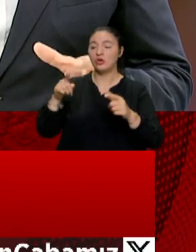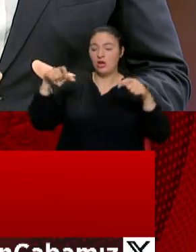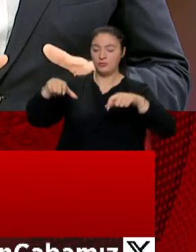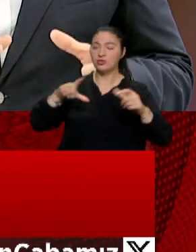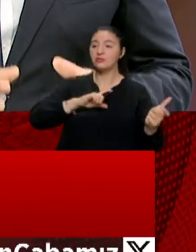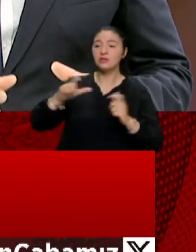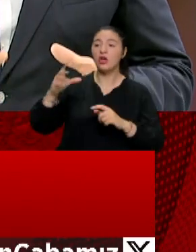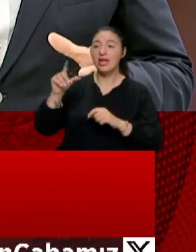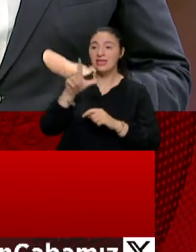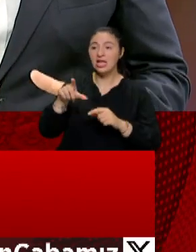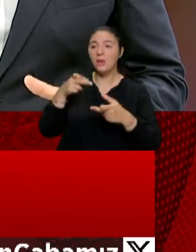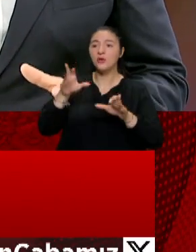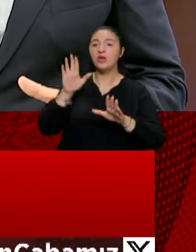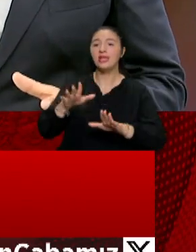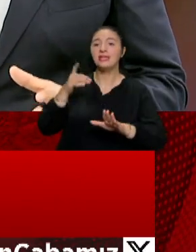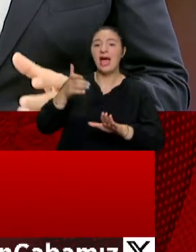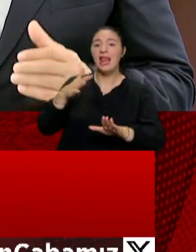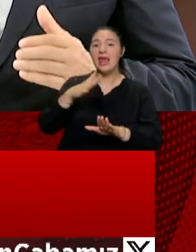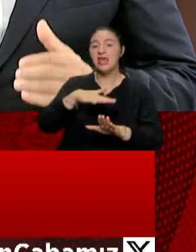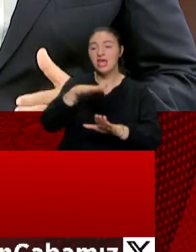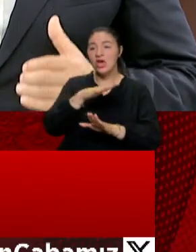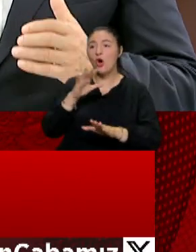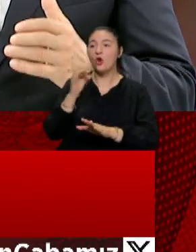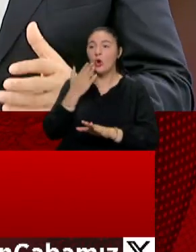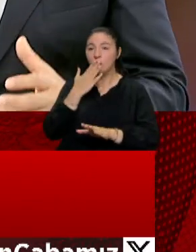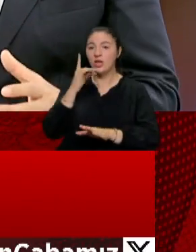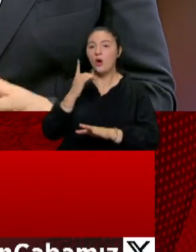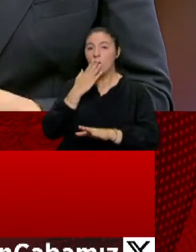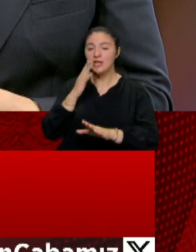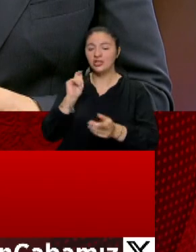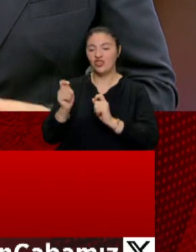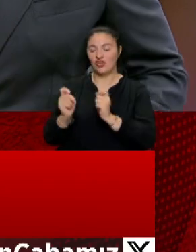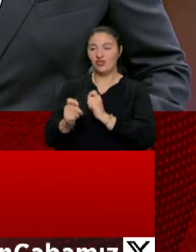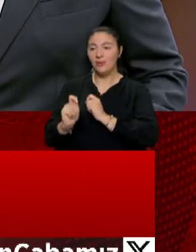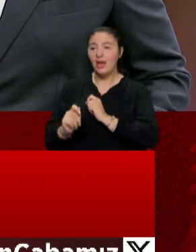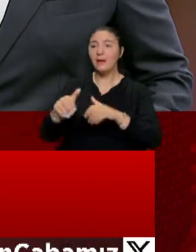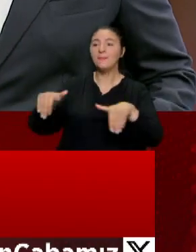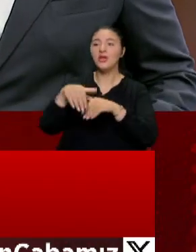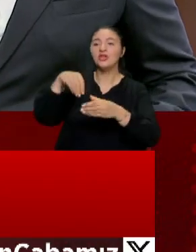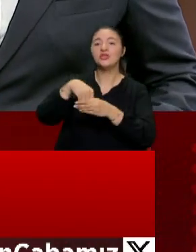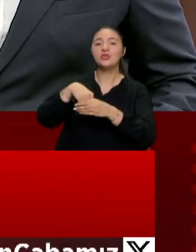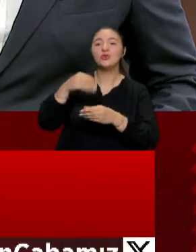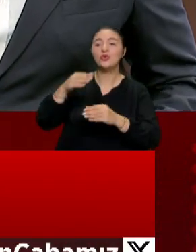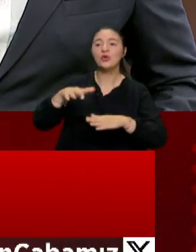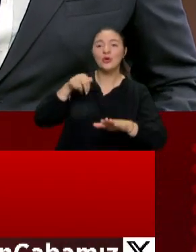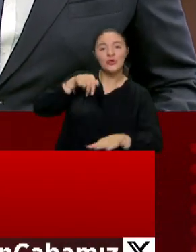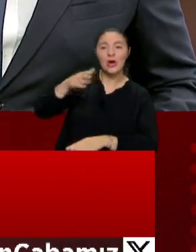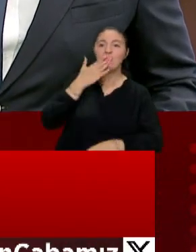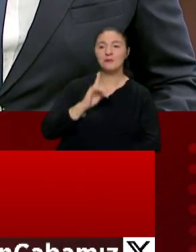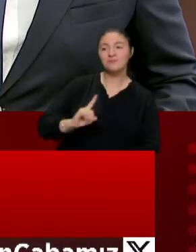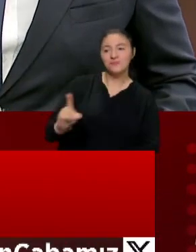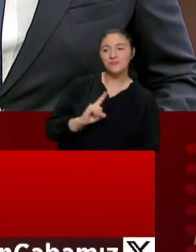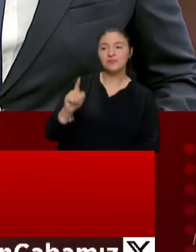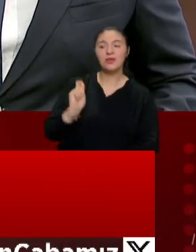liselere taşıdığımız liselerden boşalan yerleri de ortaokula ilkokula çevirerek mahalledeki çocukların Yürüyerek okula